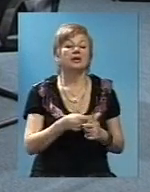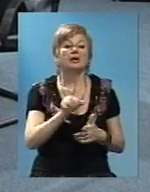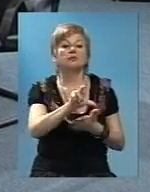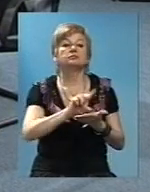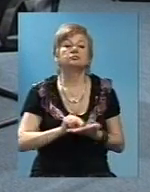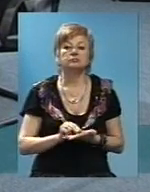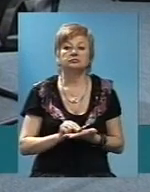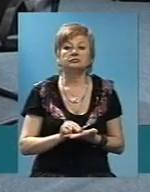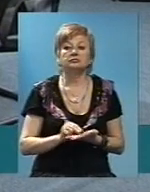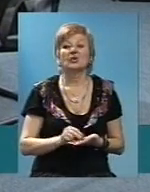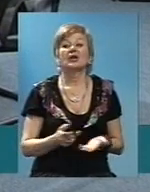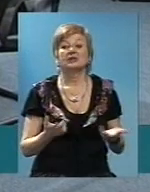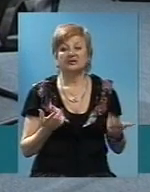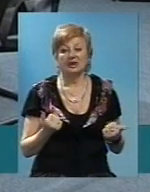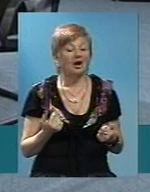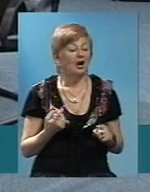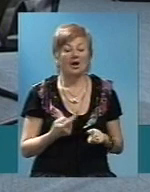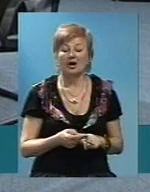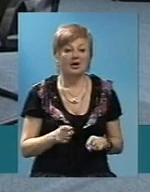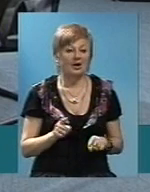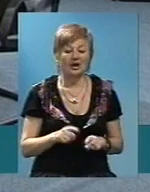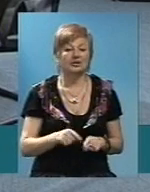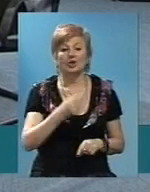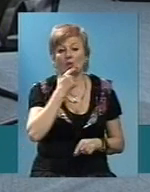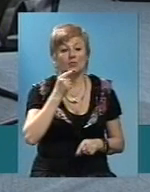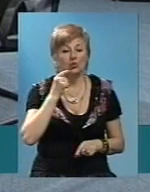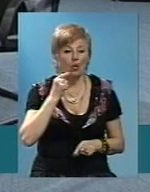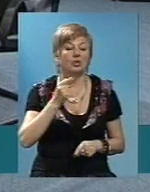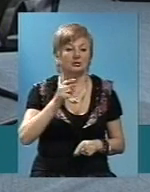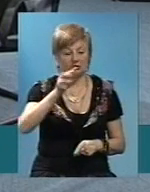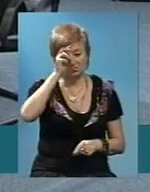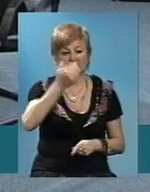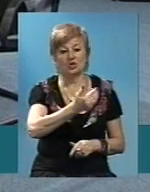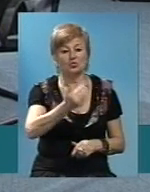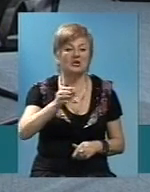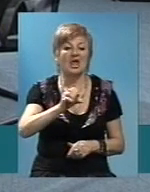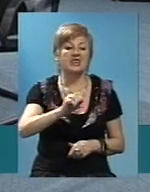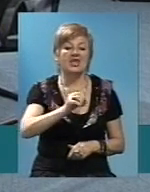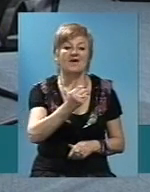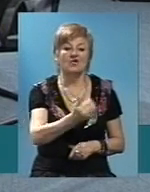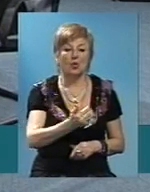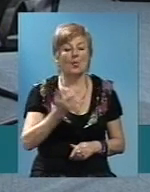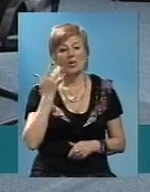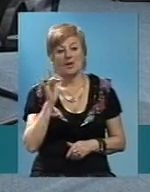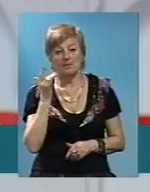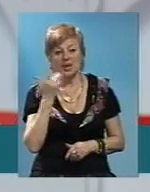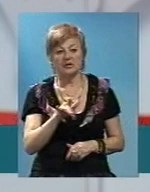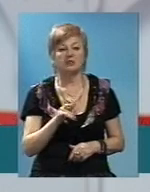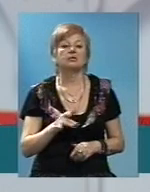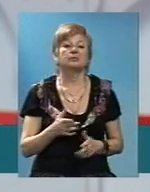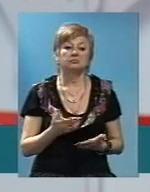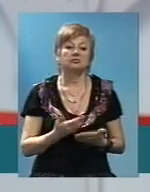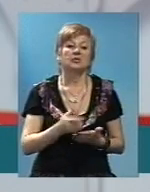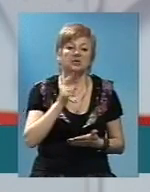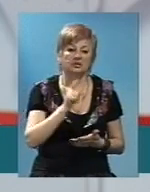б навіть не сказав. Звичайно, що це явище, яке присутнє в багатьох країнах і Європи, і Америки, і там